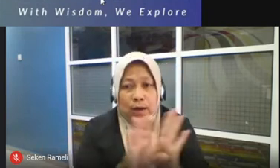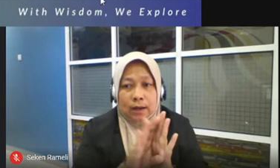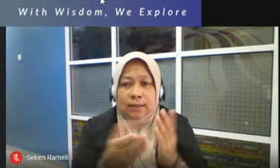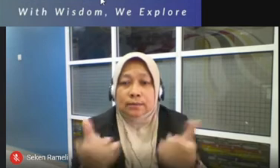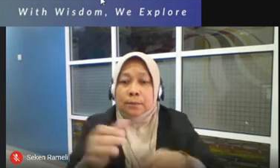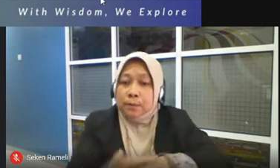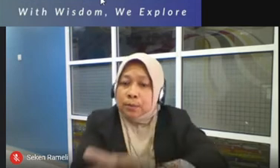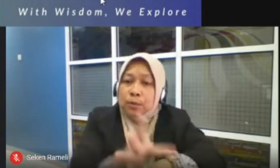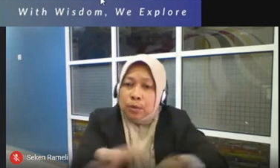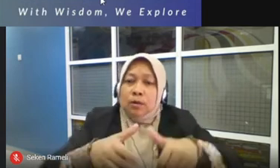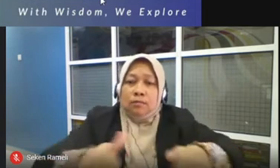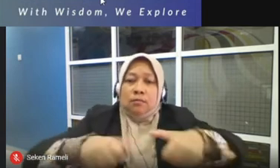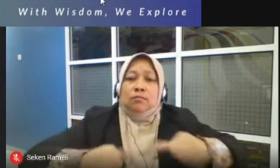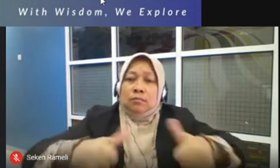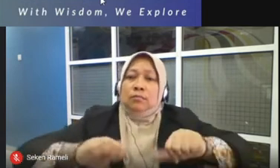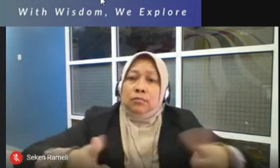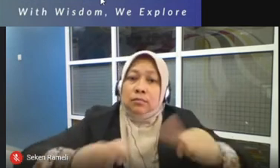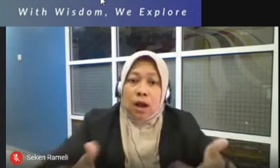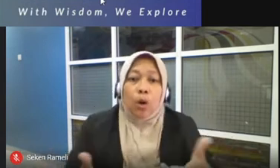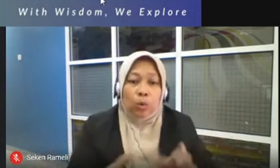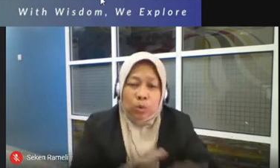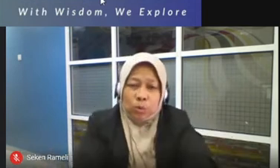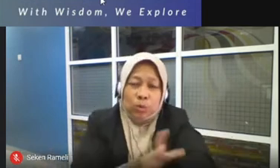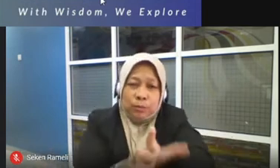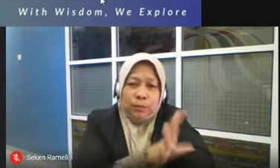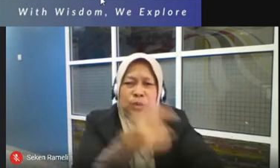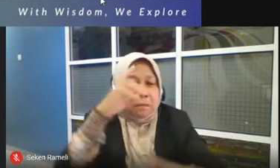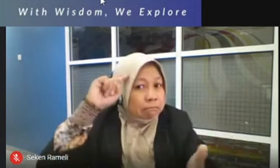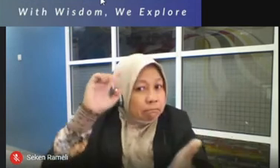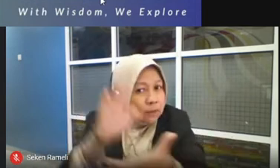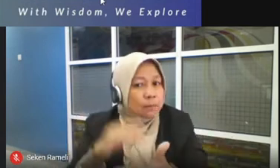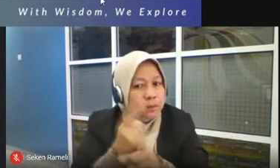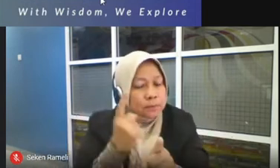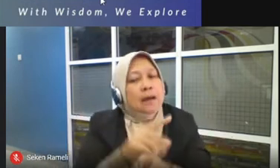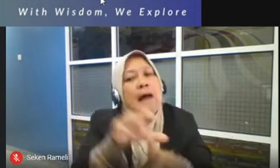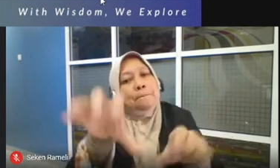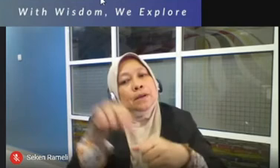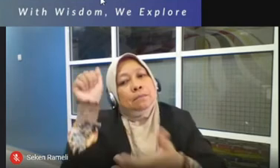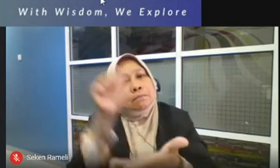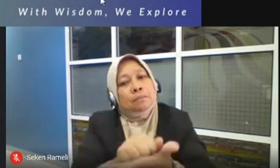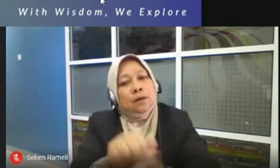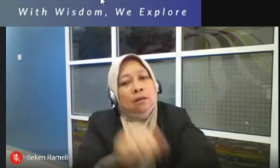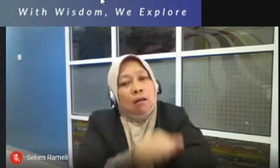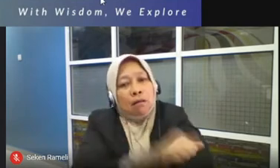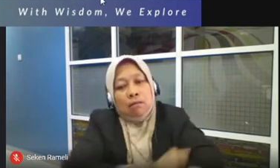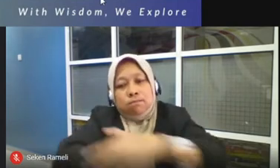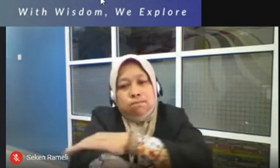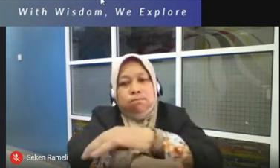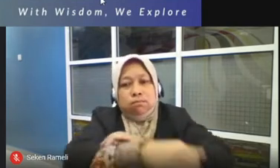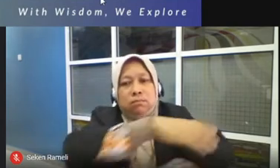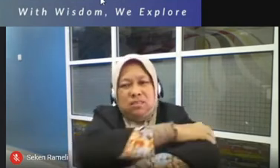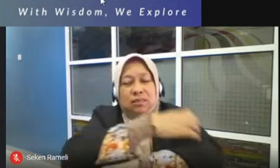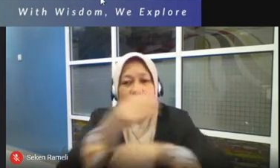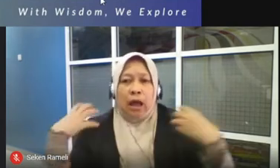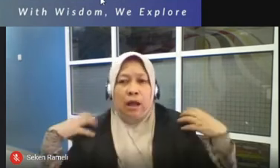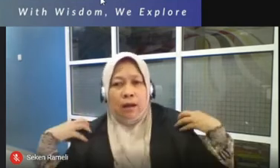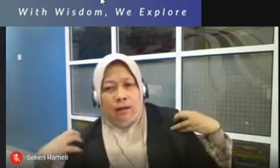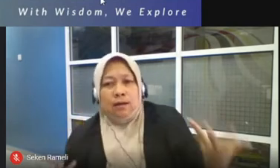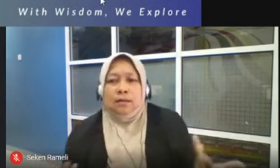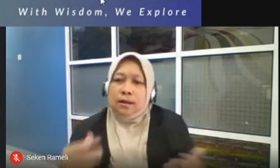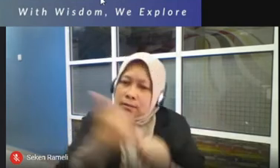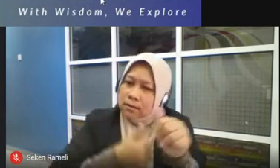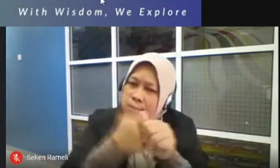urut, okay? Macam mana kita nak yakinkan orang tu supaya orang tu ambil kita untuk mengurut dia kalau sakit-sakit bahu sebab